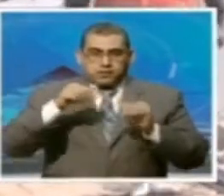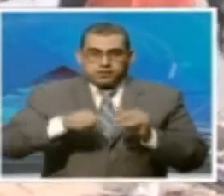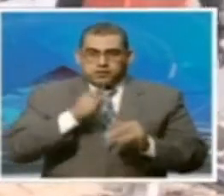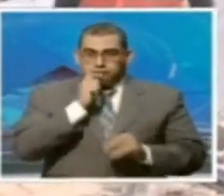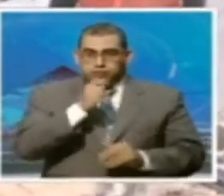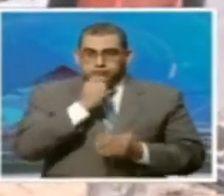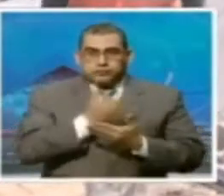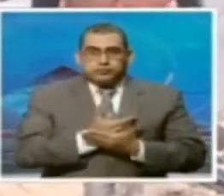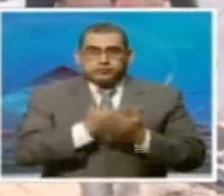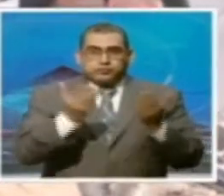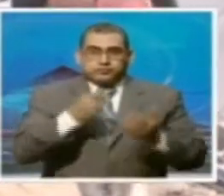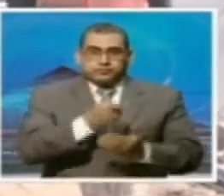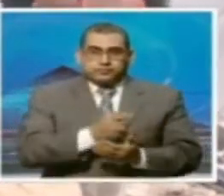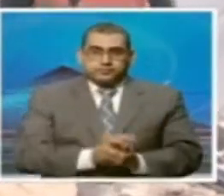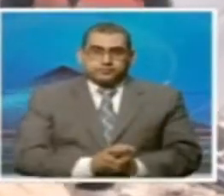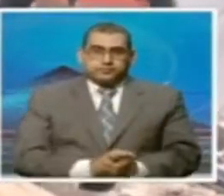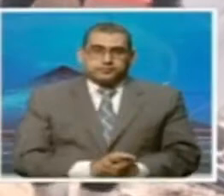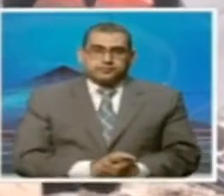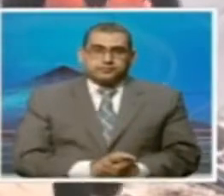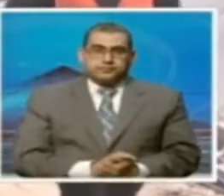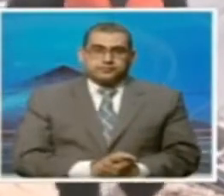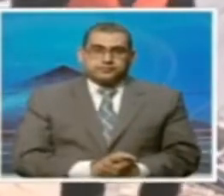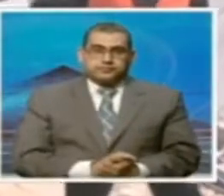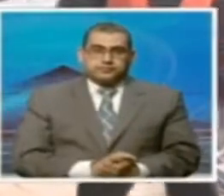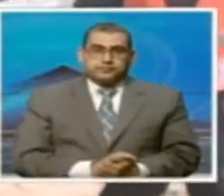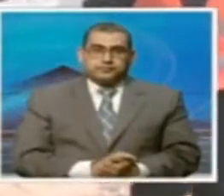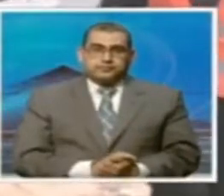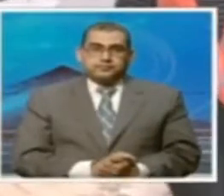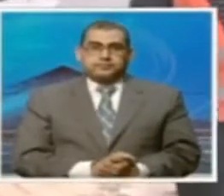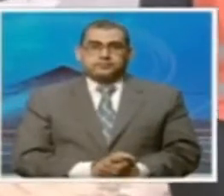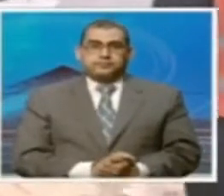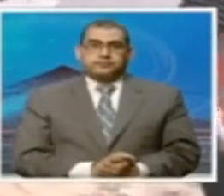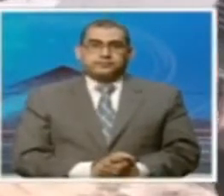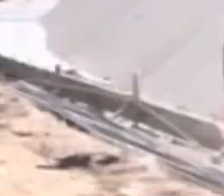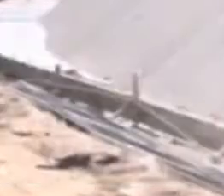قرية الجعفرة بالقليوبية، محمود العزالي، التلفزيون المصري.